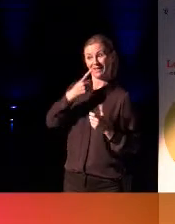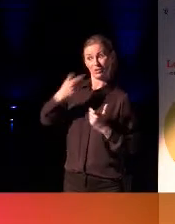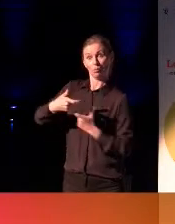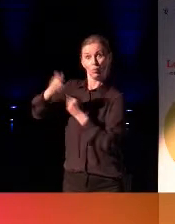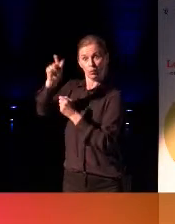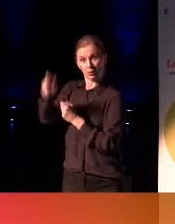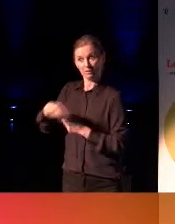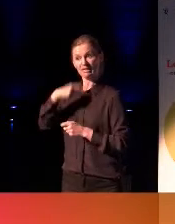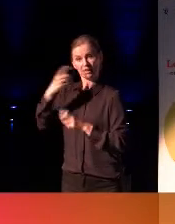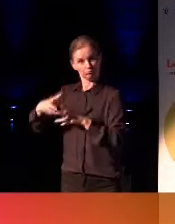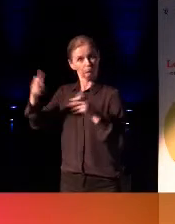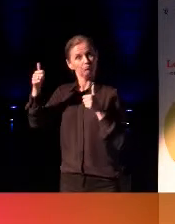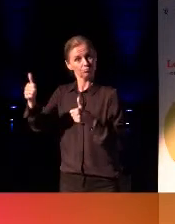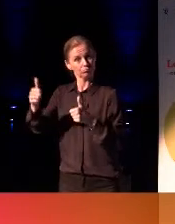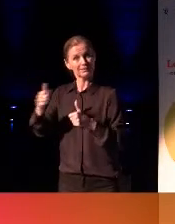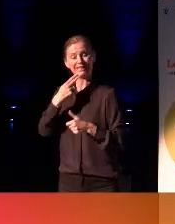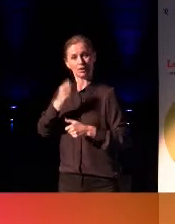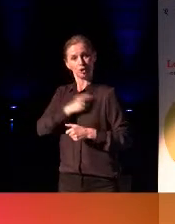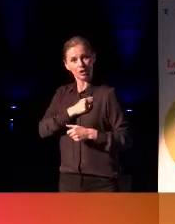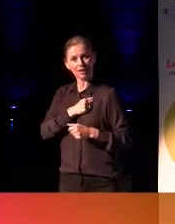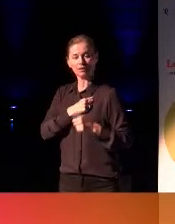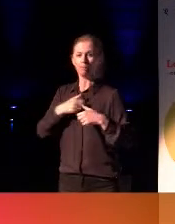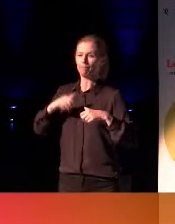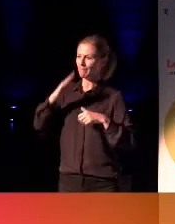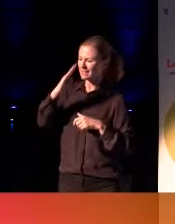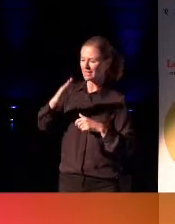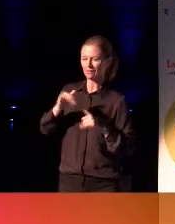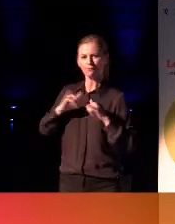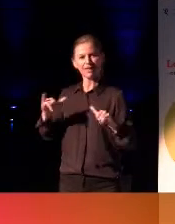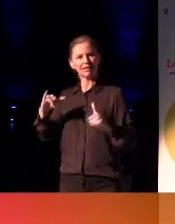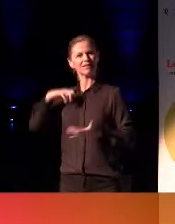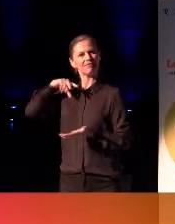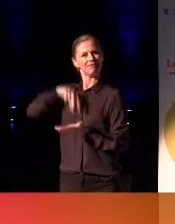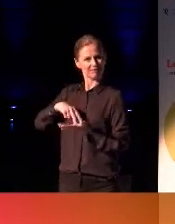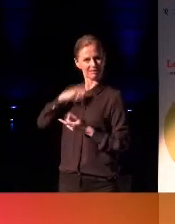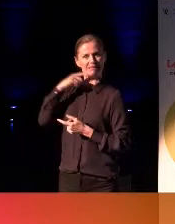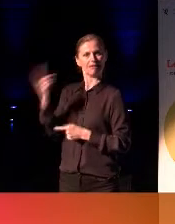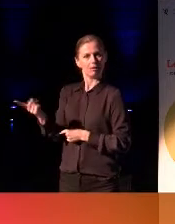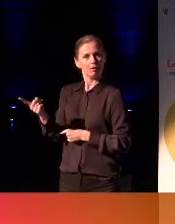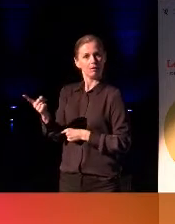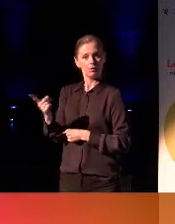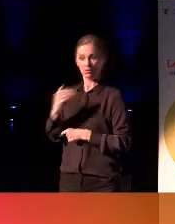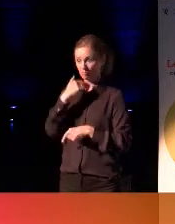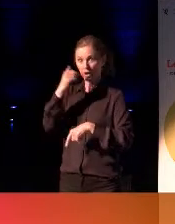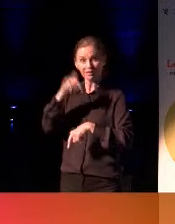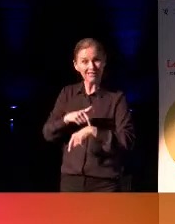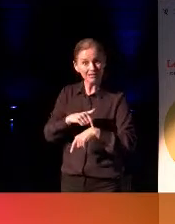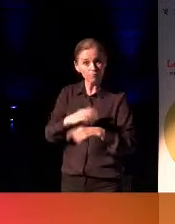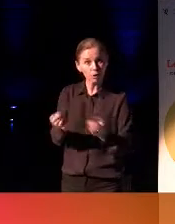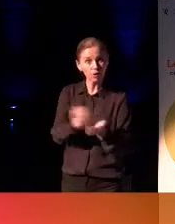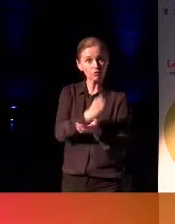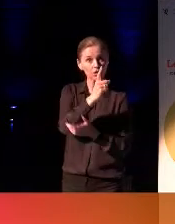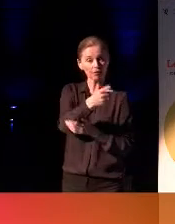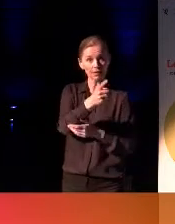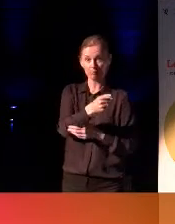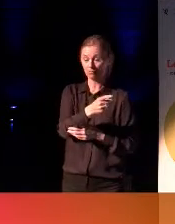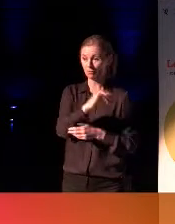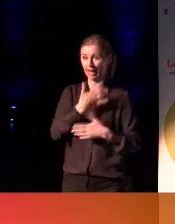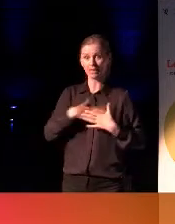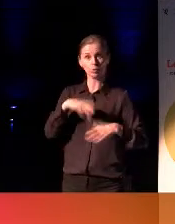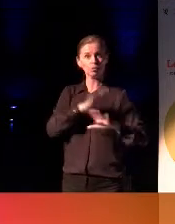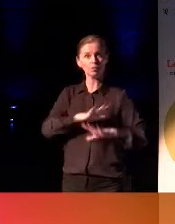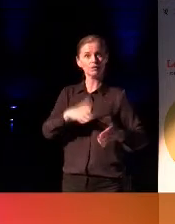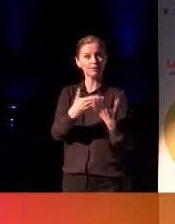tjenesten. De peker på trygghet, mestring, frihet, selvstendighet. Det sparer tid for de ansatte I helse- og